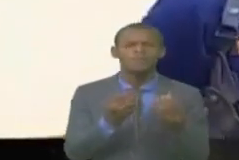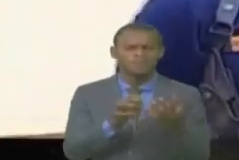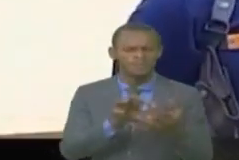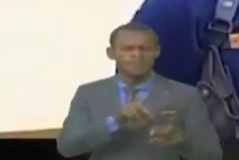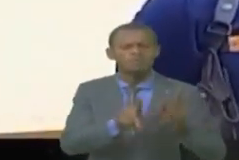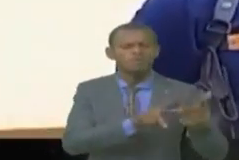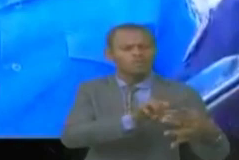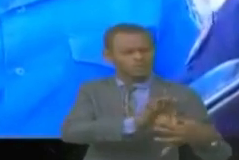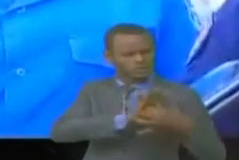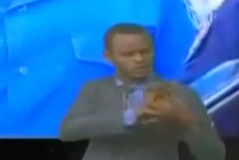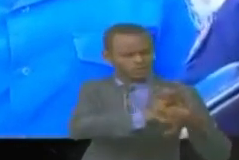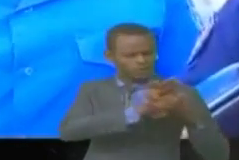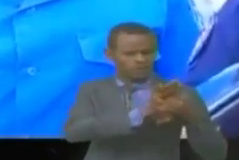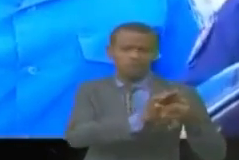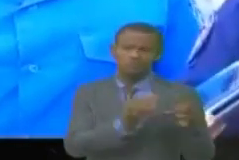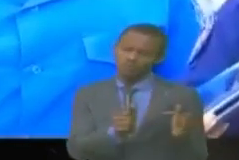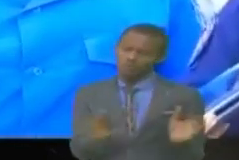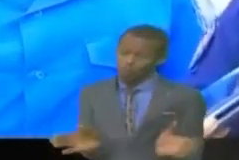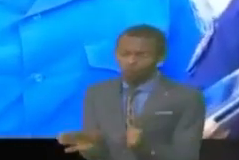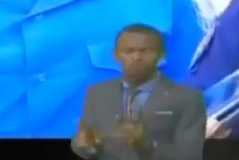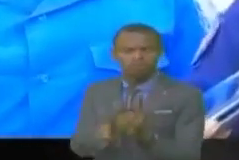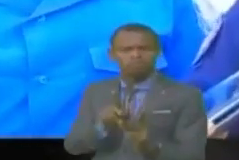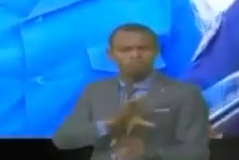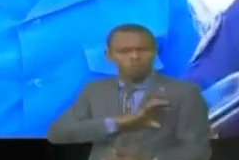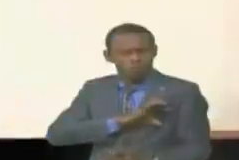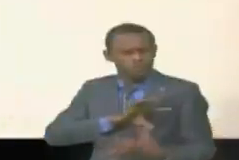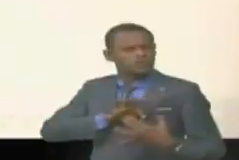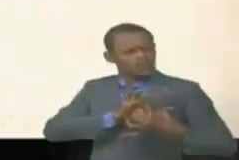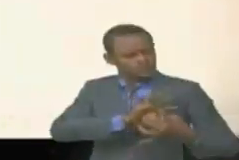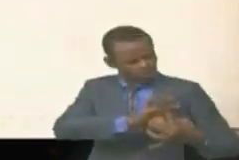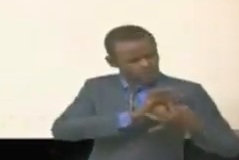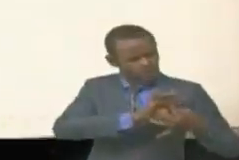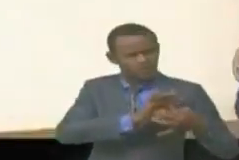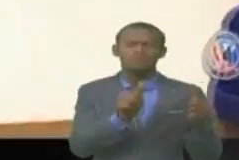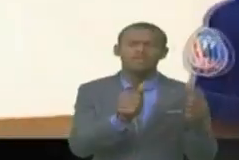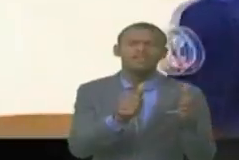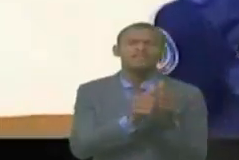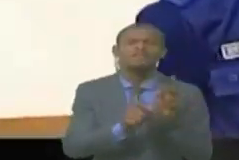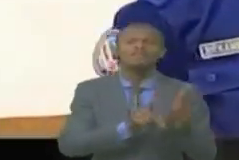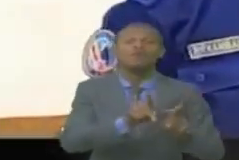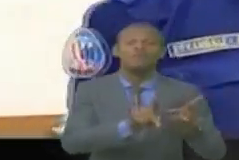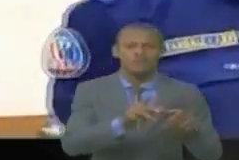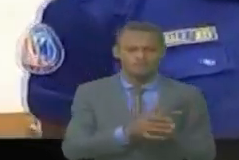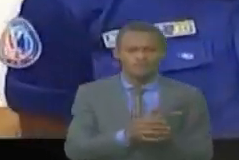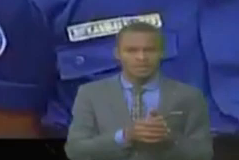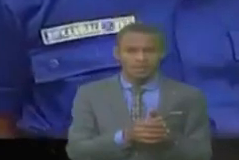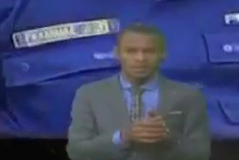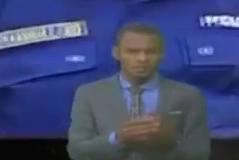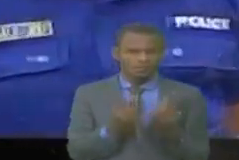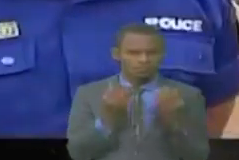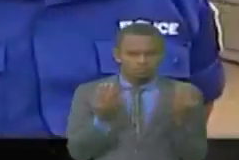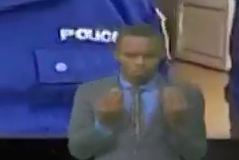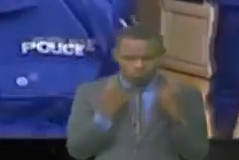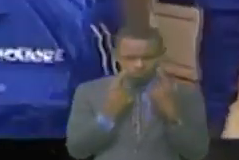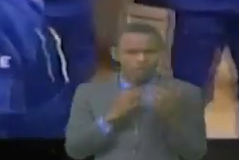bonnes relations avec la population. Aussi cette population qui est venue nous accueillir,